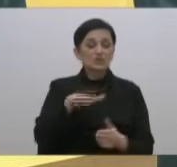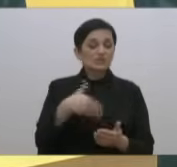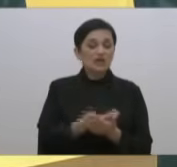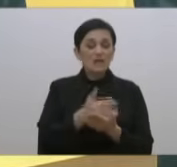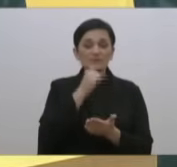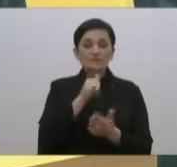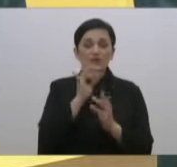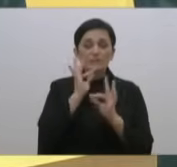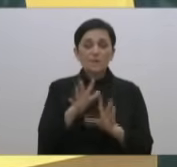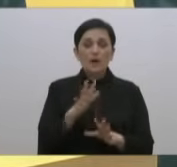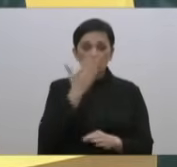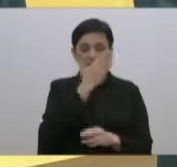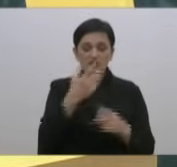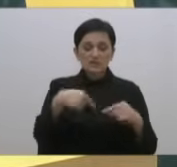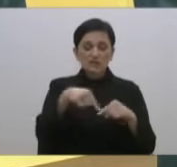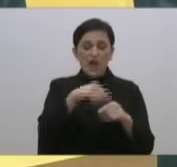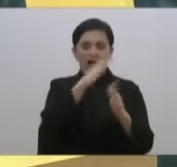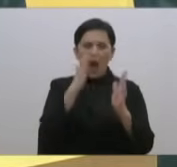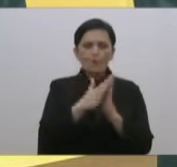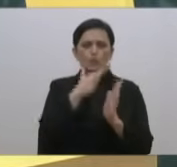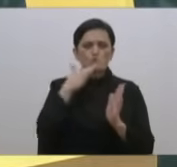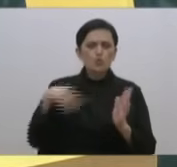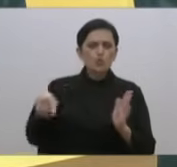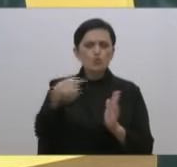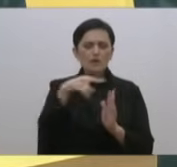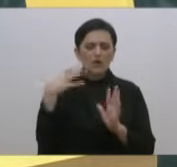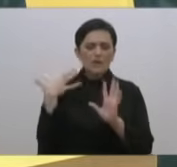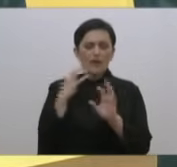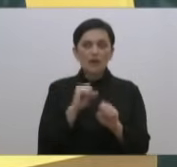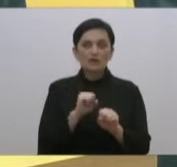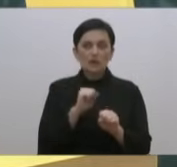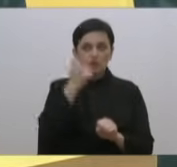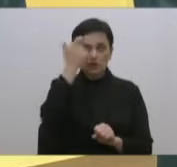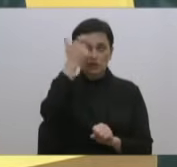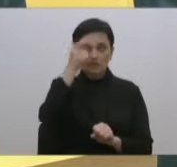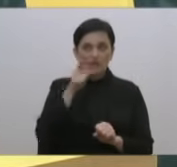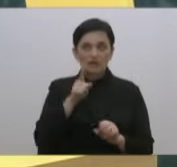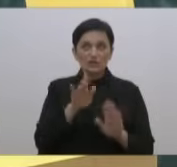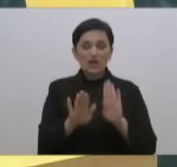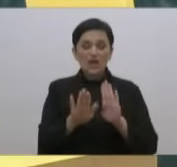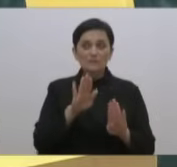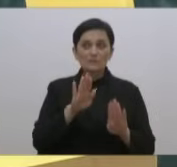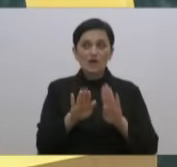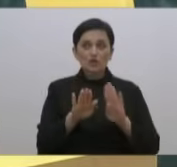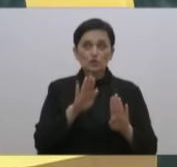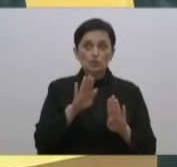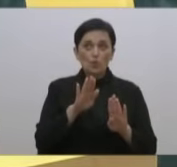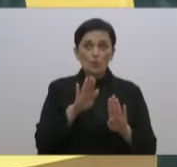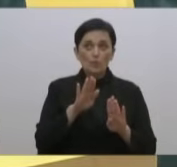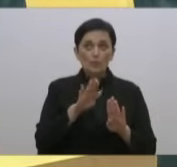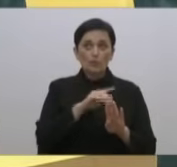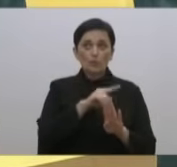ვერ პატიობს იმას, რომ საზოგადოების აბსოლუტური უმრავლესობის მხარდაჭერით და ბიძინა ივანიშვილის ხელმძღვანელობით